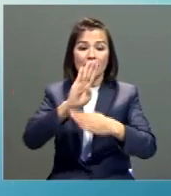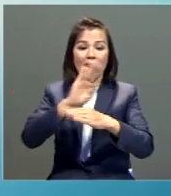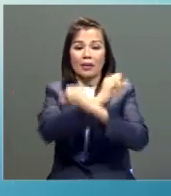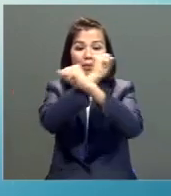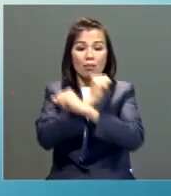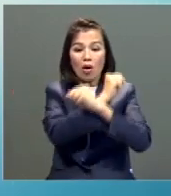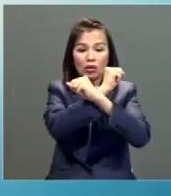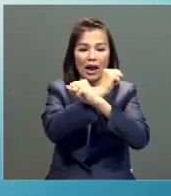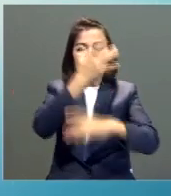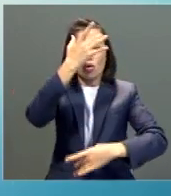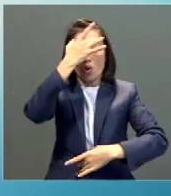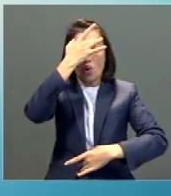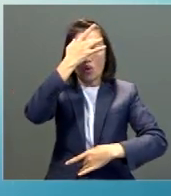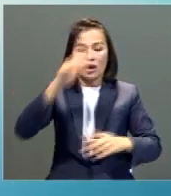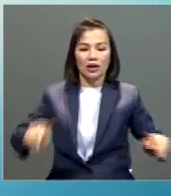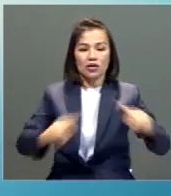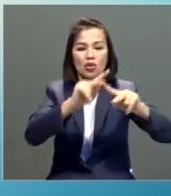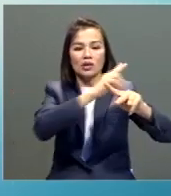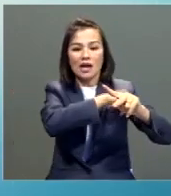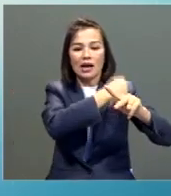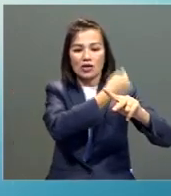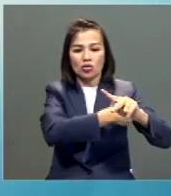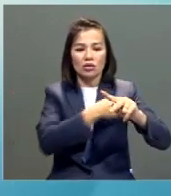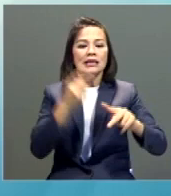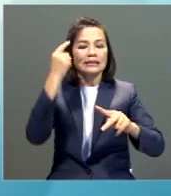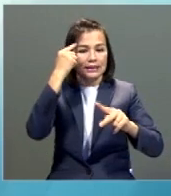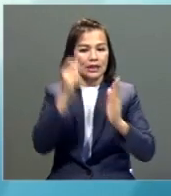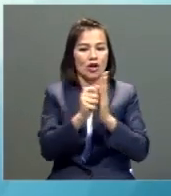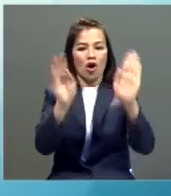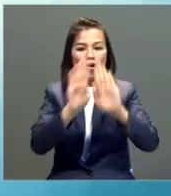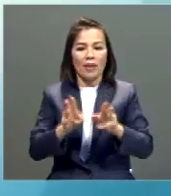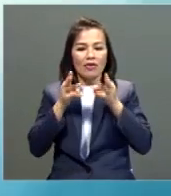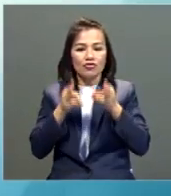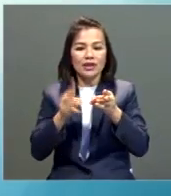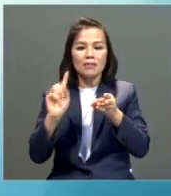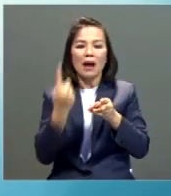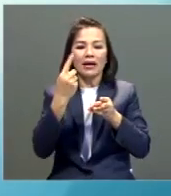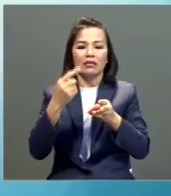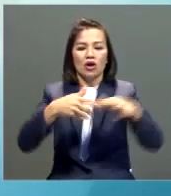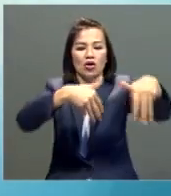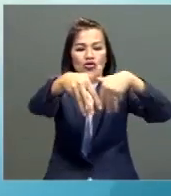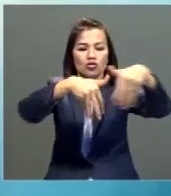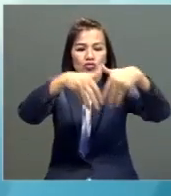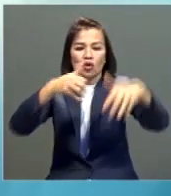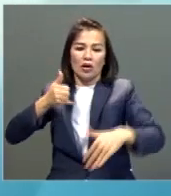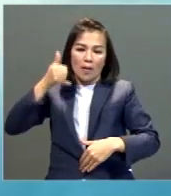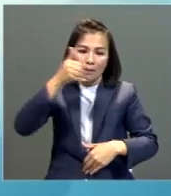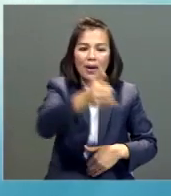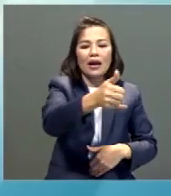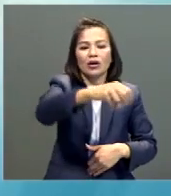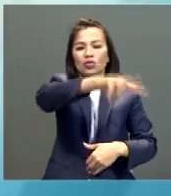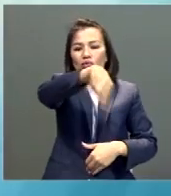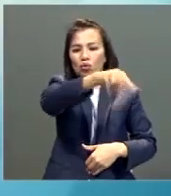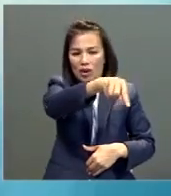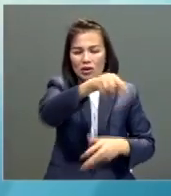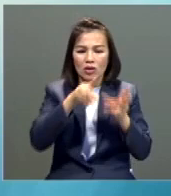เมืองนะครับของกรมควบคุมโรคกระทรวงสาธารณสุขก็ได้ออกแบบวิธีการค้นหาผู้ป่วยโควิด-19 น